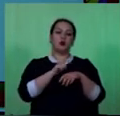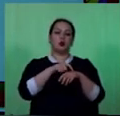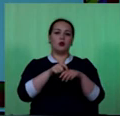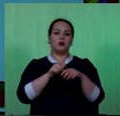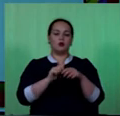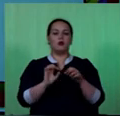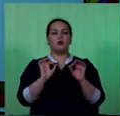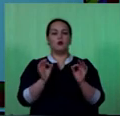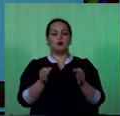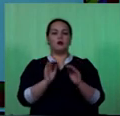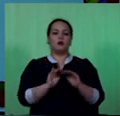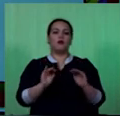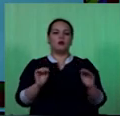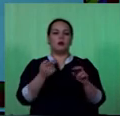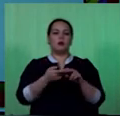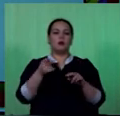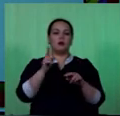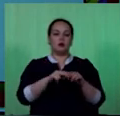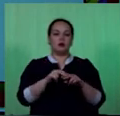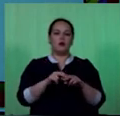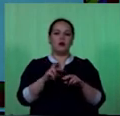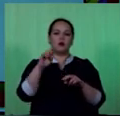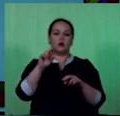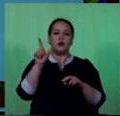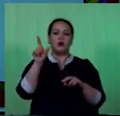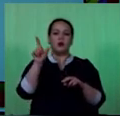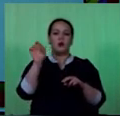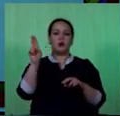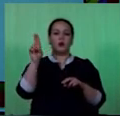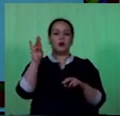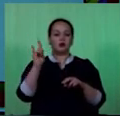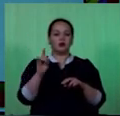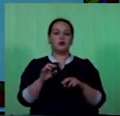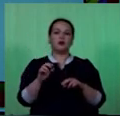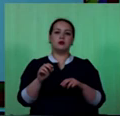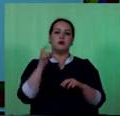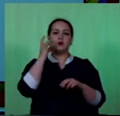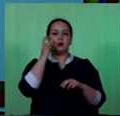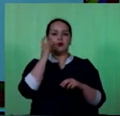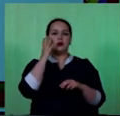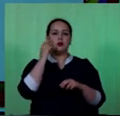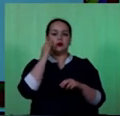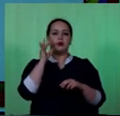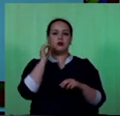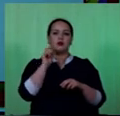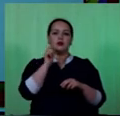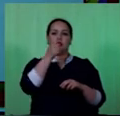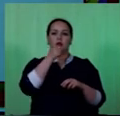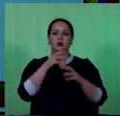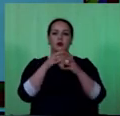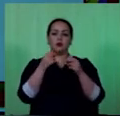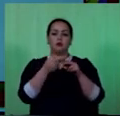совершенно верно ребята это ягоды остальное персик яблоко и слива это